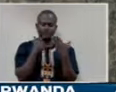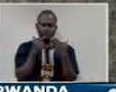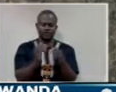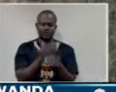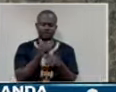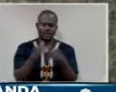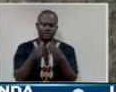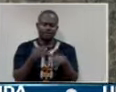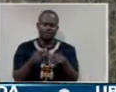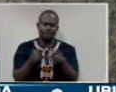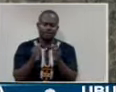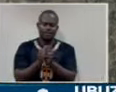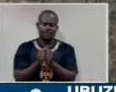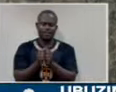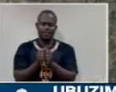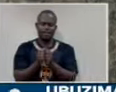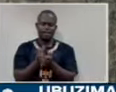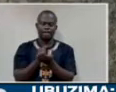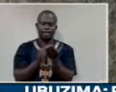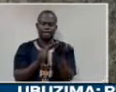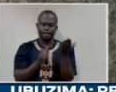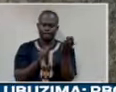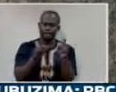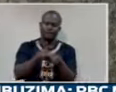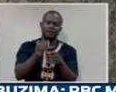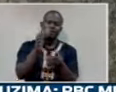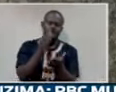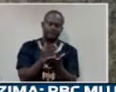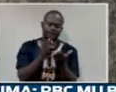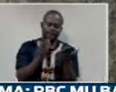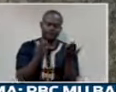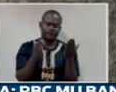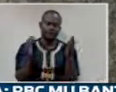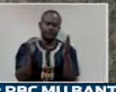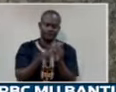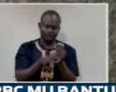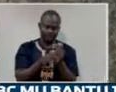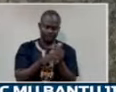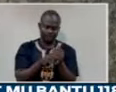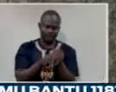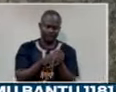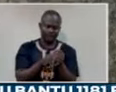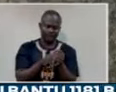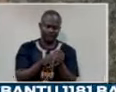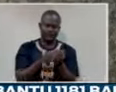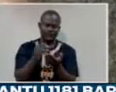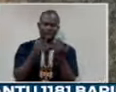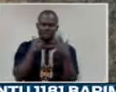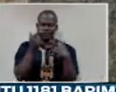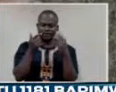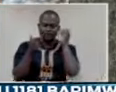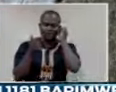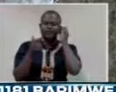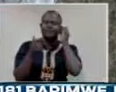bindi byo hanze y'igihugu nabyo byahagaze. Uretse nanone ibyo, hari